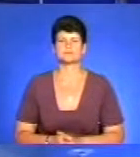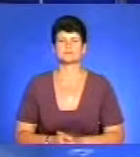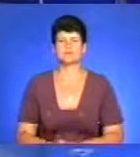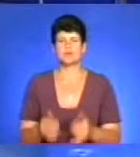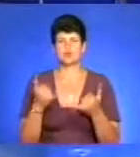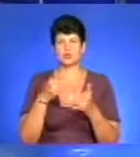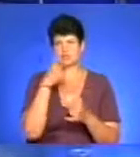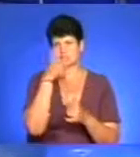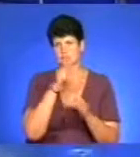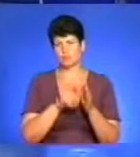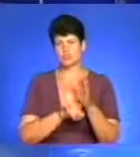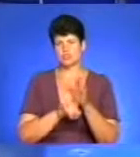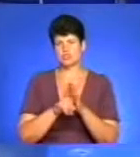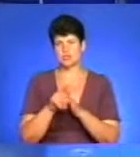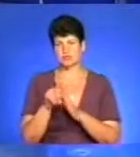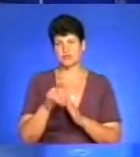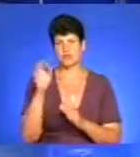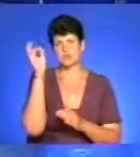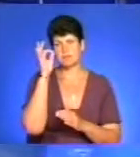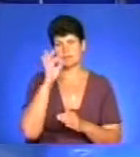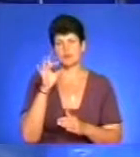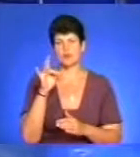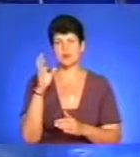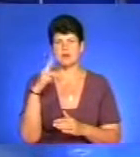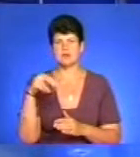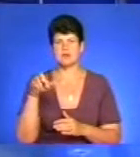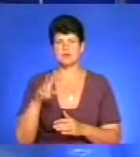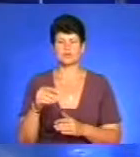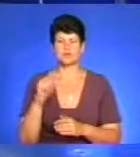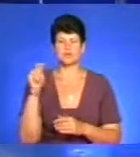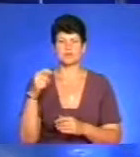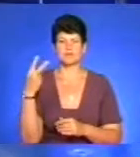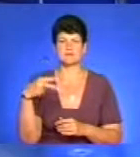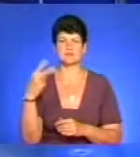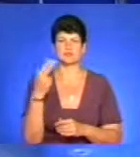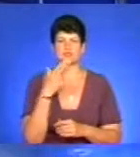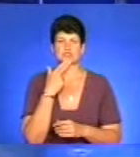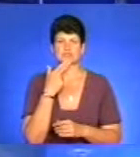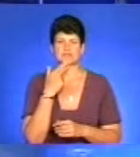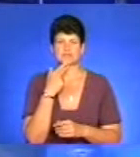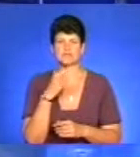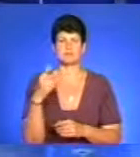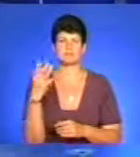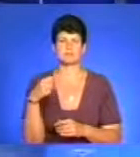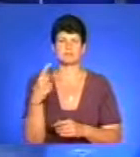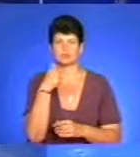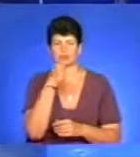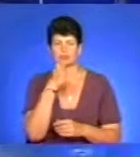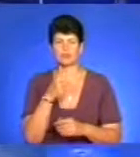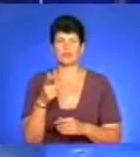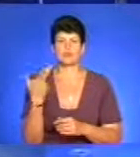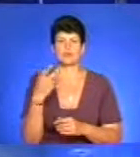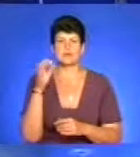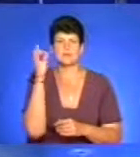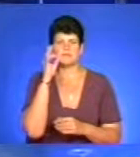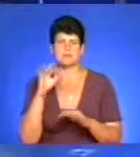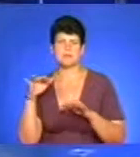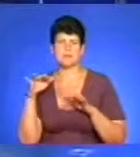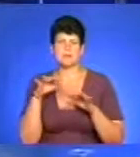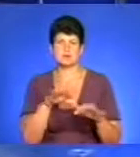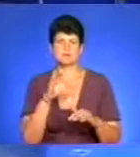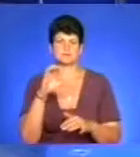Сьогодні річниця початку німецько-радянської війни. 22 червня 1941 року гітлерівська Німеччина напала на Радянський Союз. Однією з перших